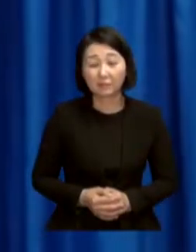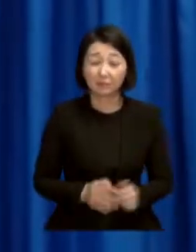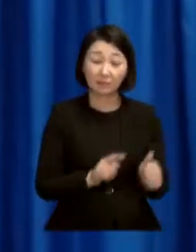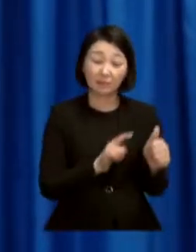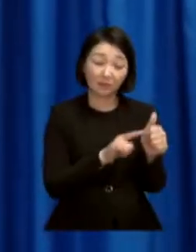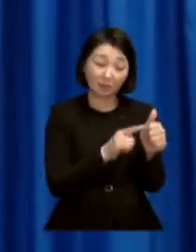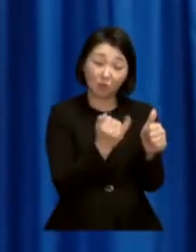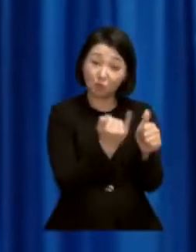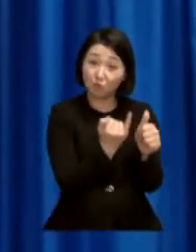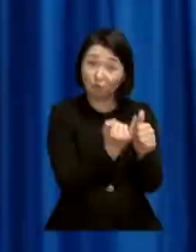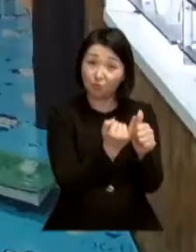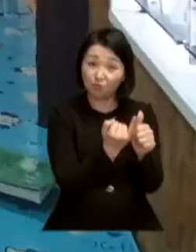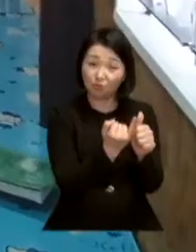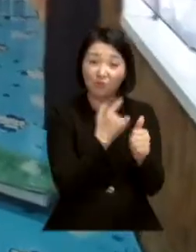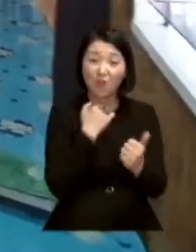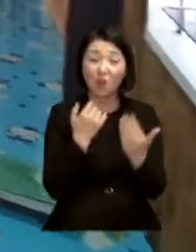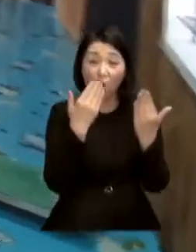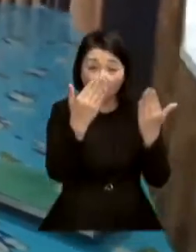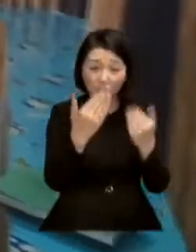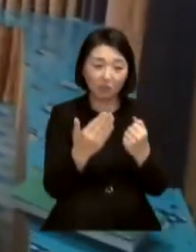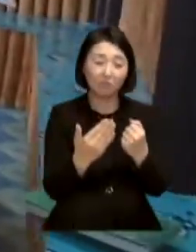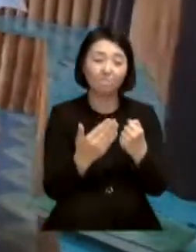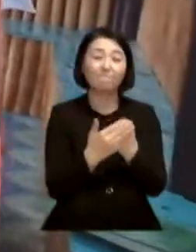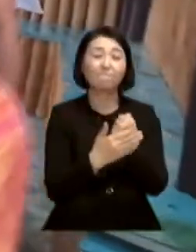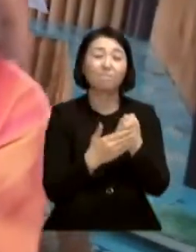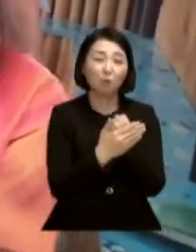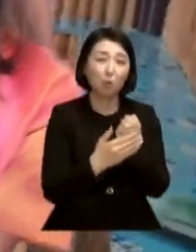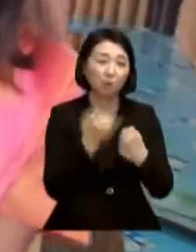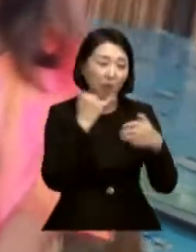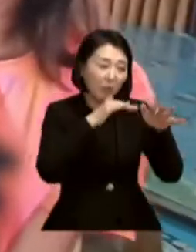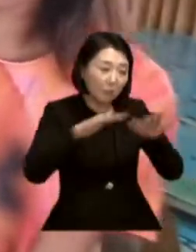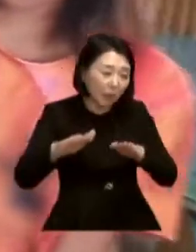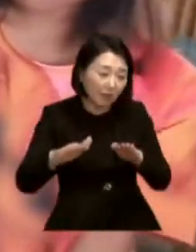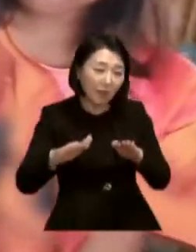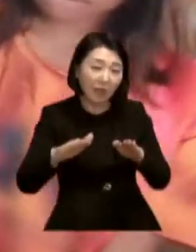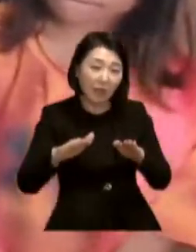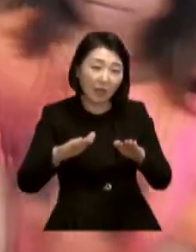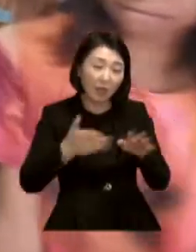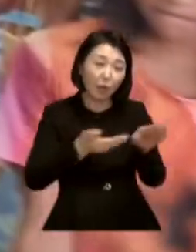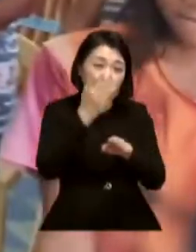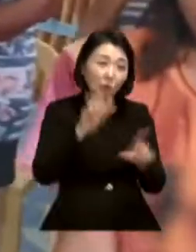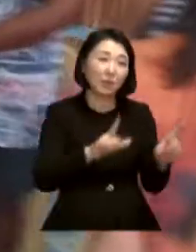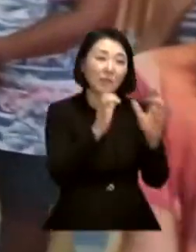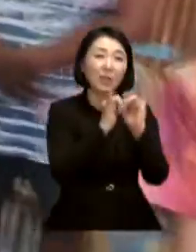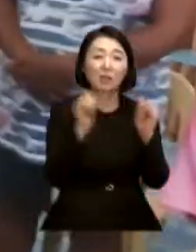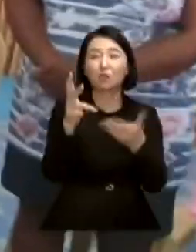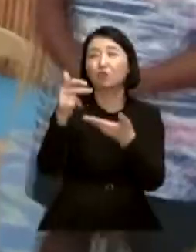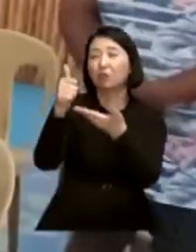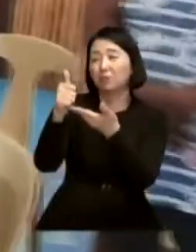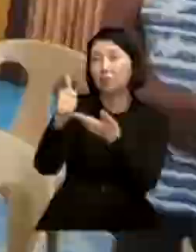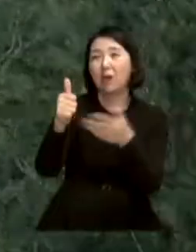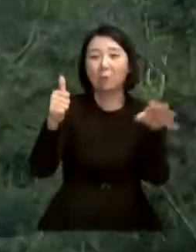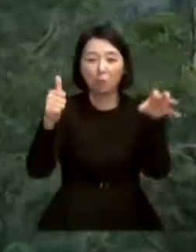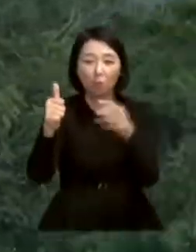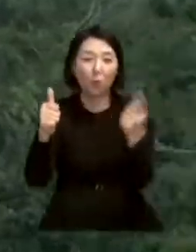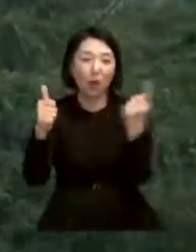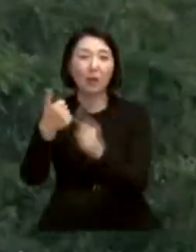이희석 선교사 내외의 헌신으로 바다의 유목민들이 예배를 통해 주님 앞에 정착하고 있다.